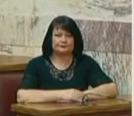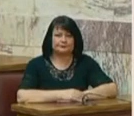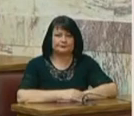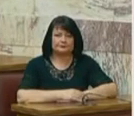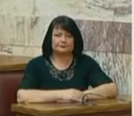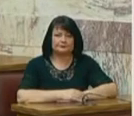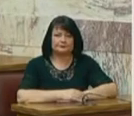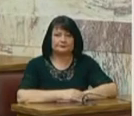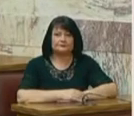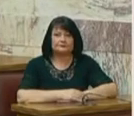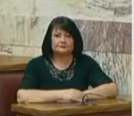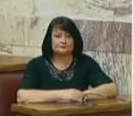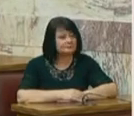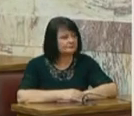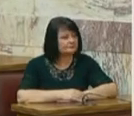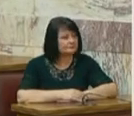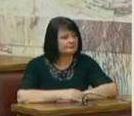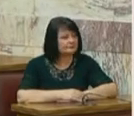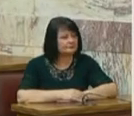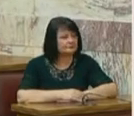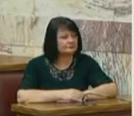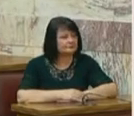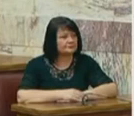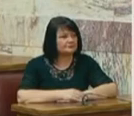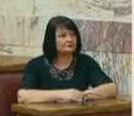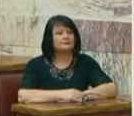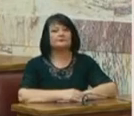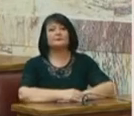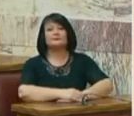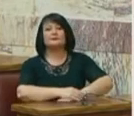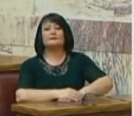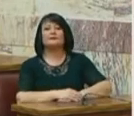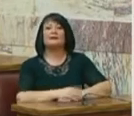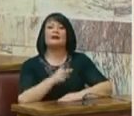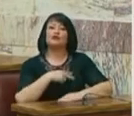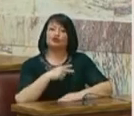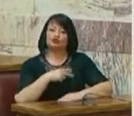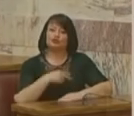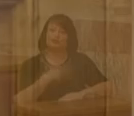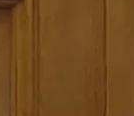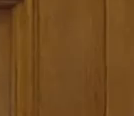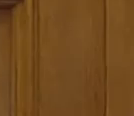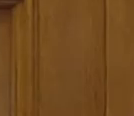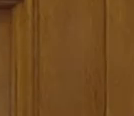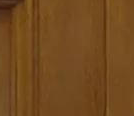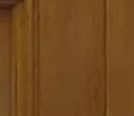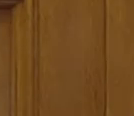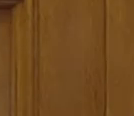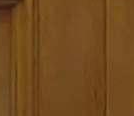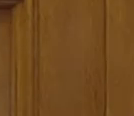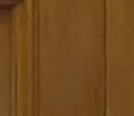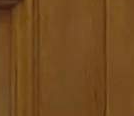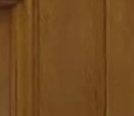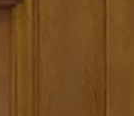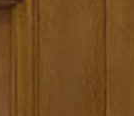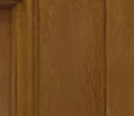και σωστά κρίθηκε και συμφωνούμε ότι δεν είναι δυνατόν ένας υπουργός να προβαίνει σε πράξεις